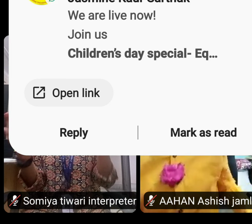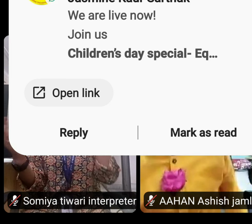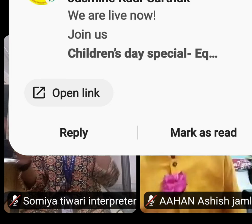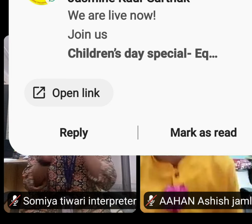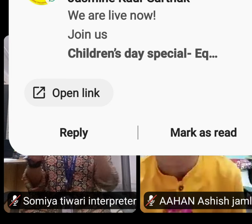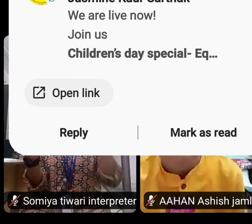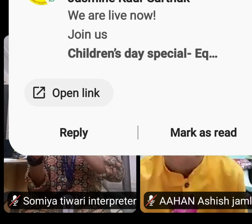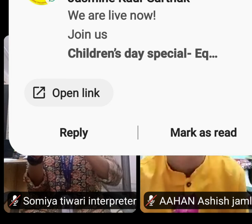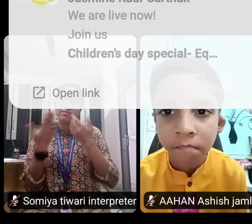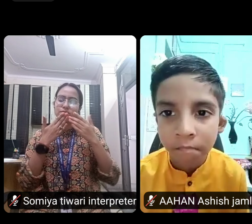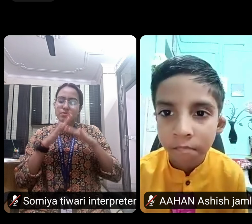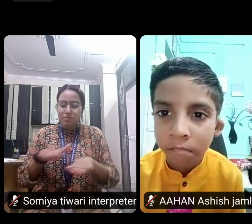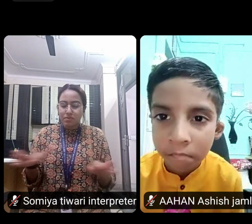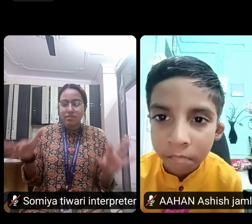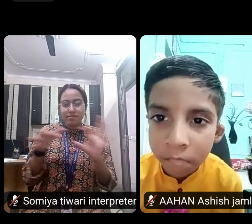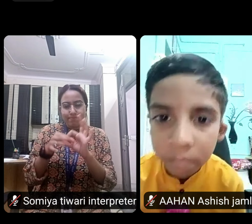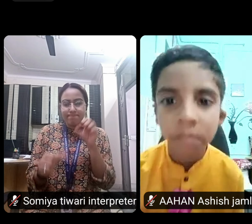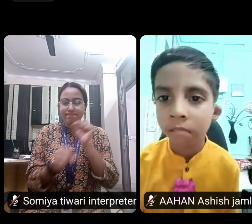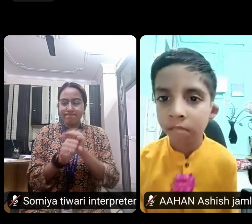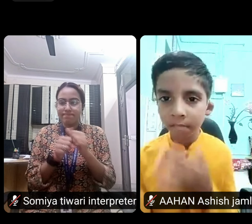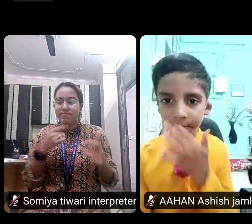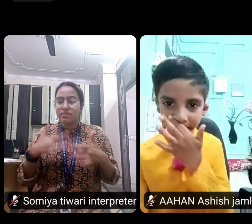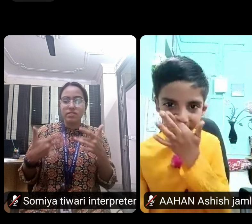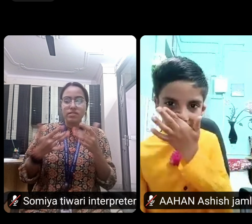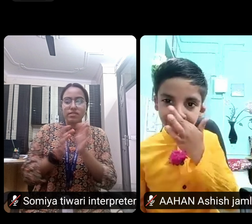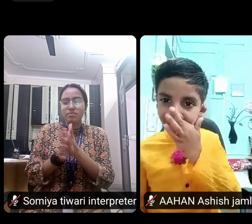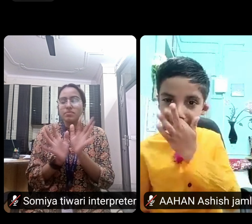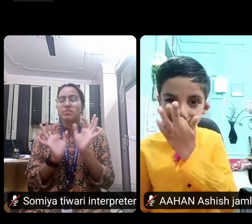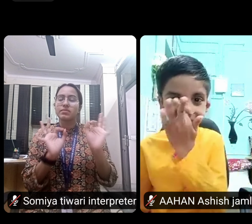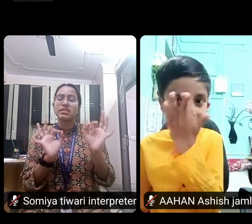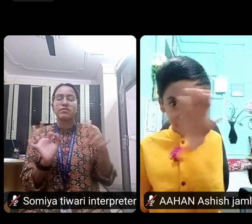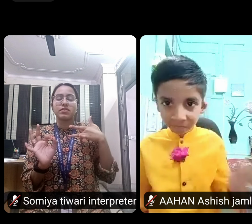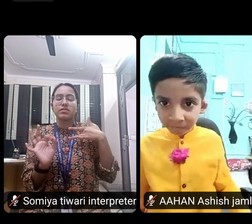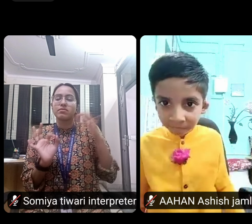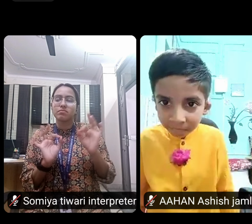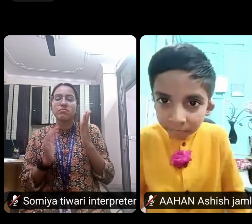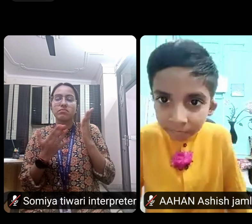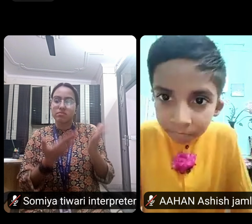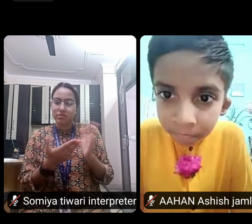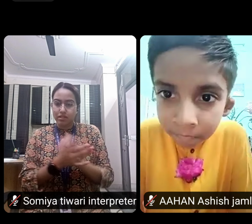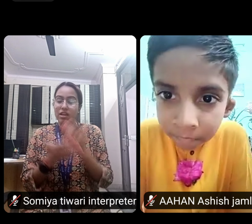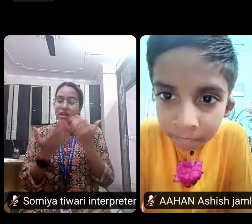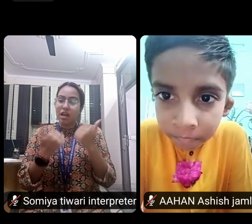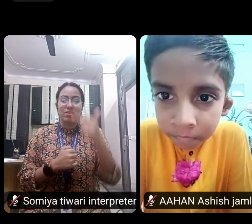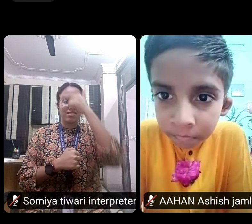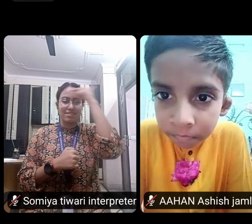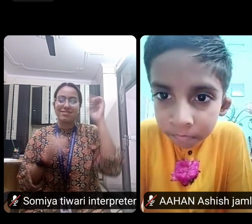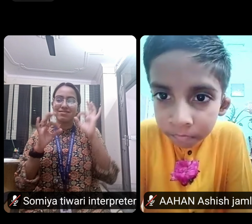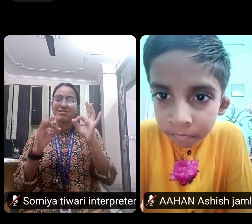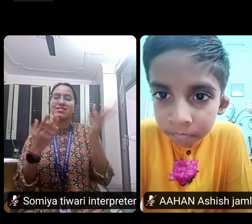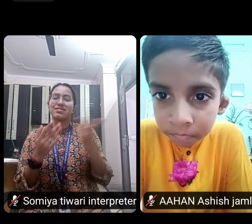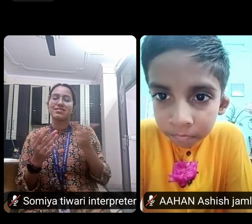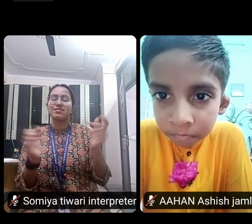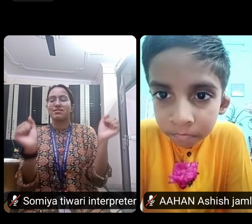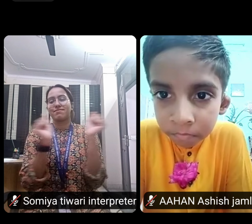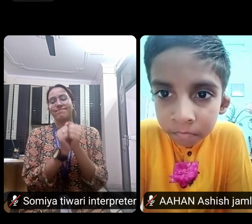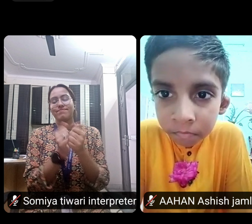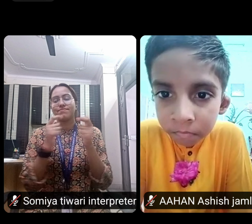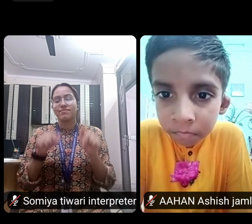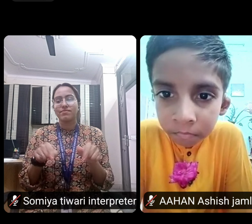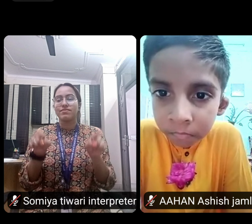चीज़ों में, और छोटे बच्चों के साथ स्पेशली वो काम करने में बहुत अच्छा फील करती हैं। तो आज ही हमारा सौभाग्य है कि वो हमारे साथ हैं इस मौके